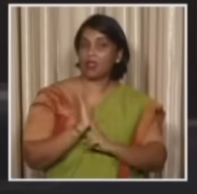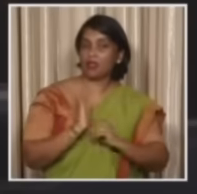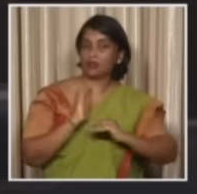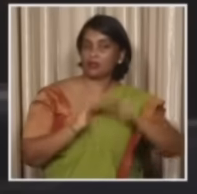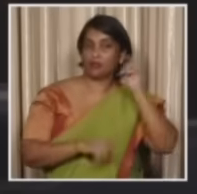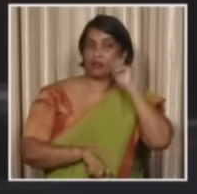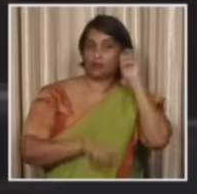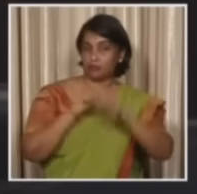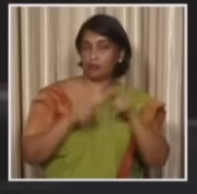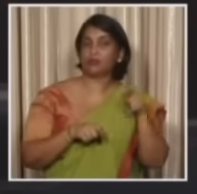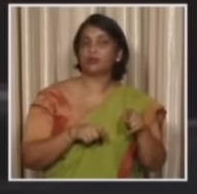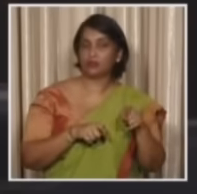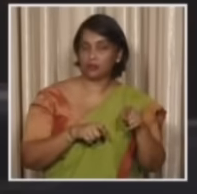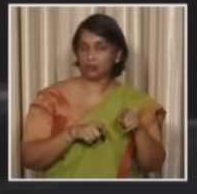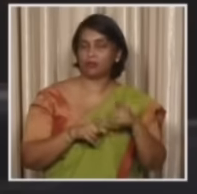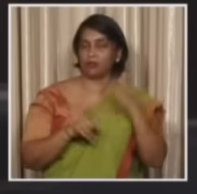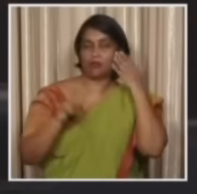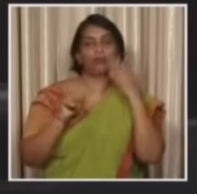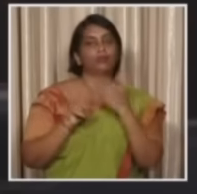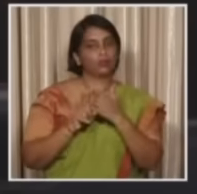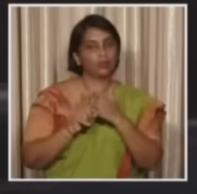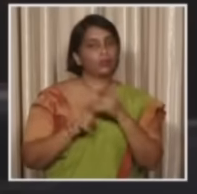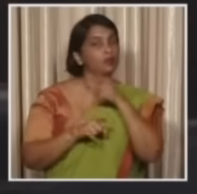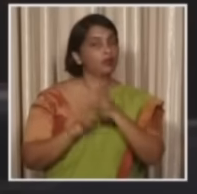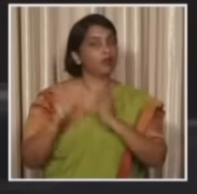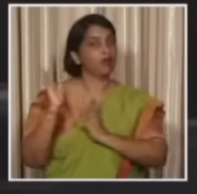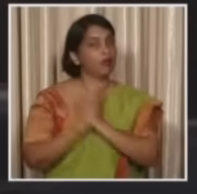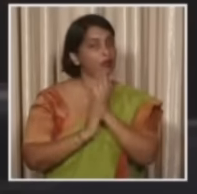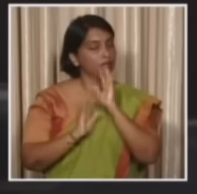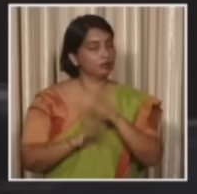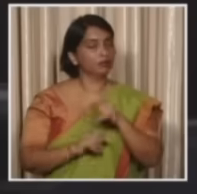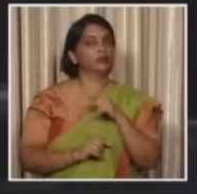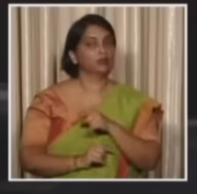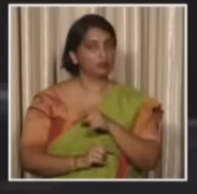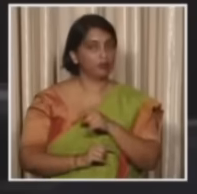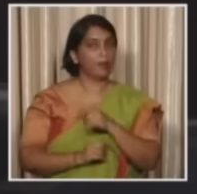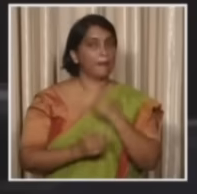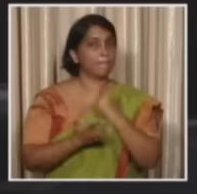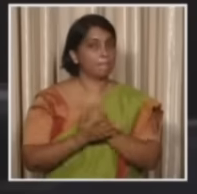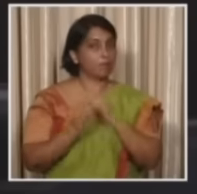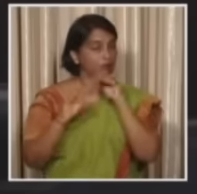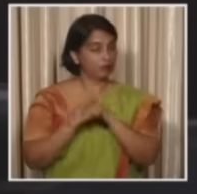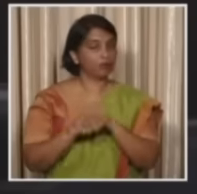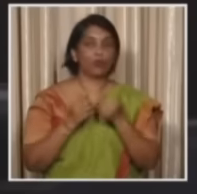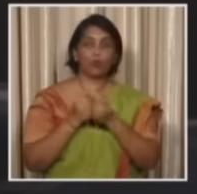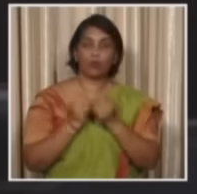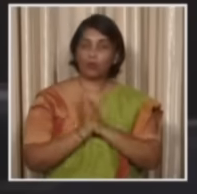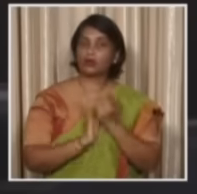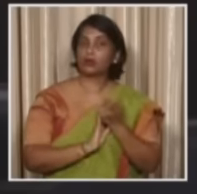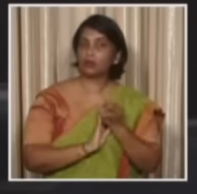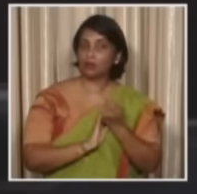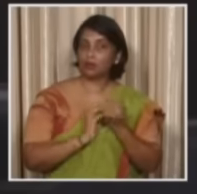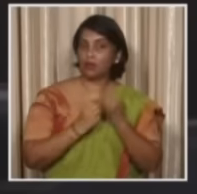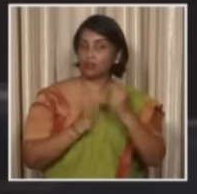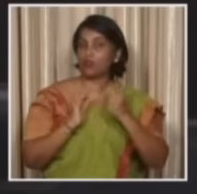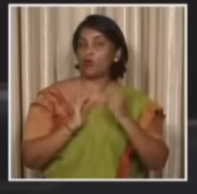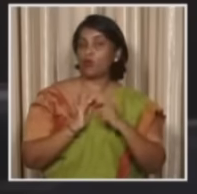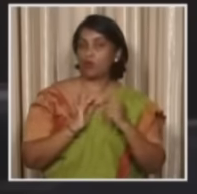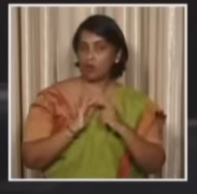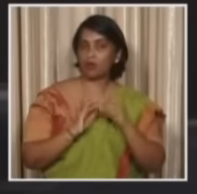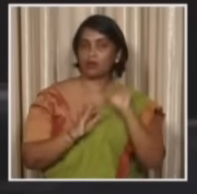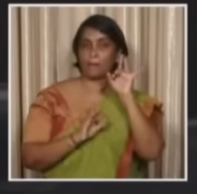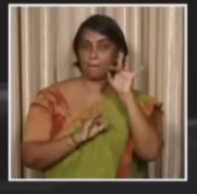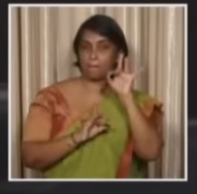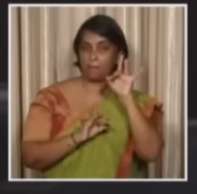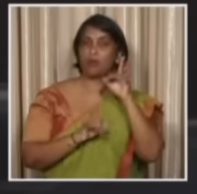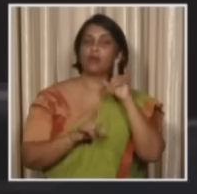වෙන ජ්‍යෙෂ්ඨ පුරවැසියන් වෙනුවෙන් ඒ අයගේ අයිතියක් වෙච්ච ඒ බැංකුවේ දාලා තියෙන තමන්ගේ සල්ලි වලට ලබා දෙන පොලිය